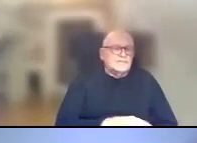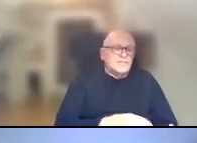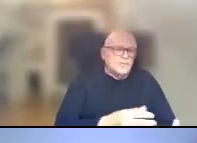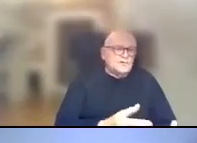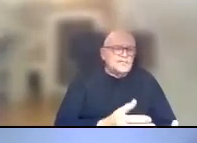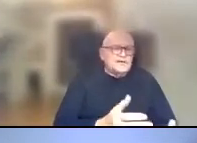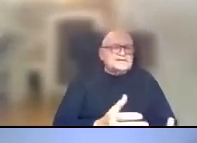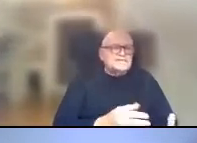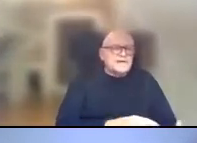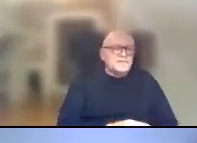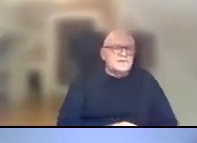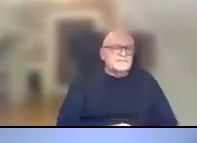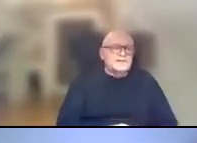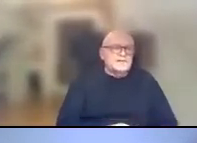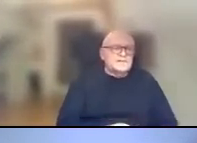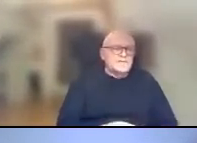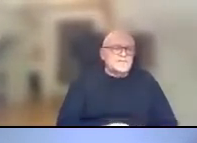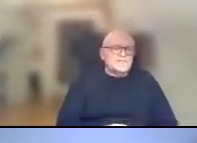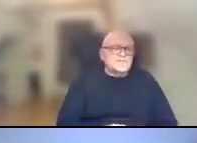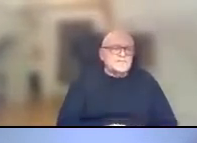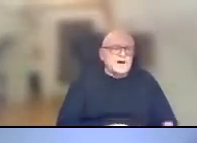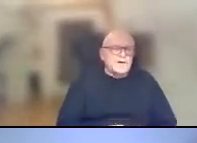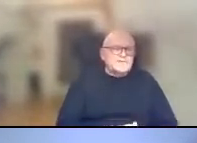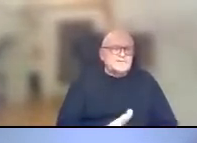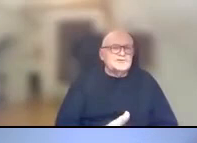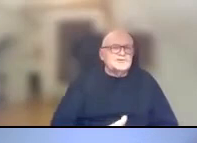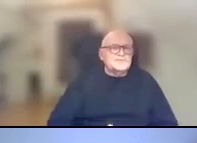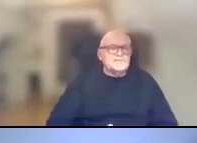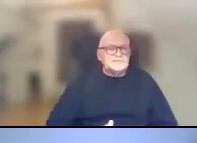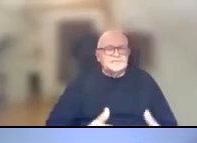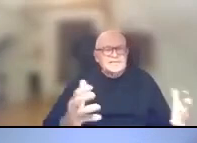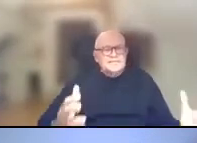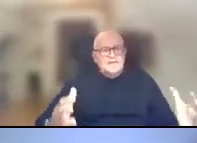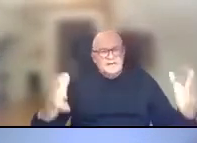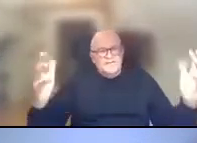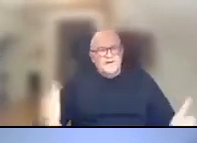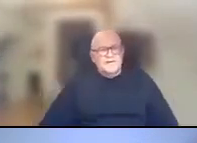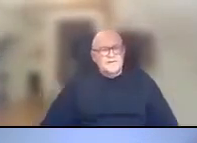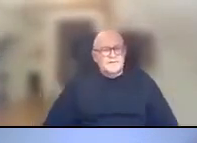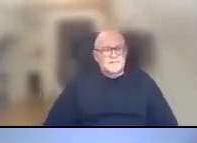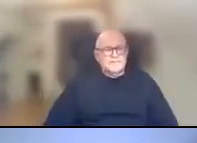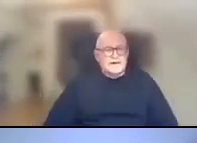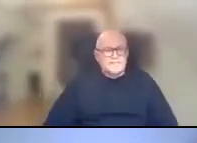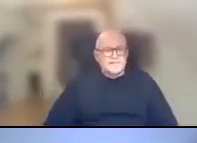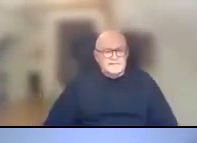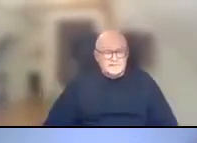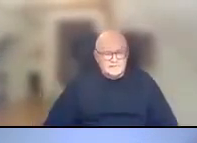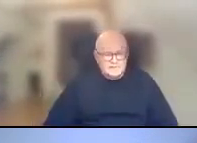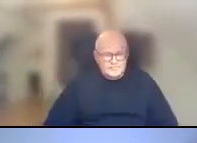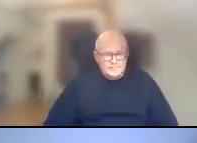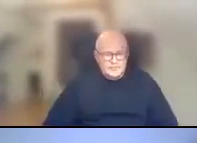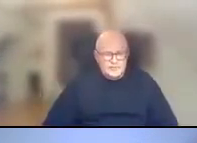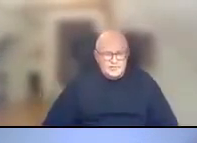Mal ungefähr 200 Milliliter Luft aufziehen in Spritzen. Für eine